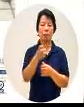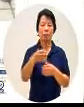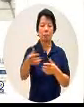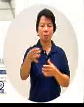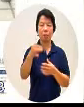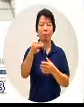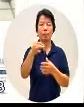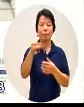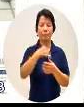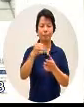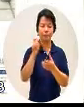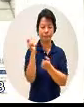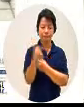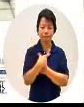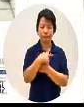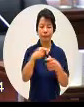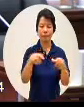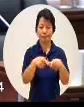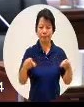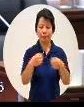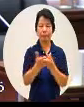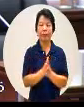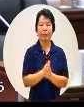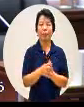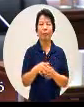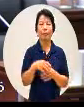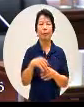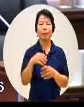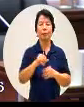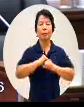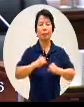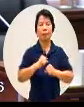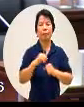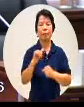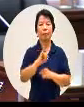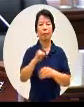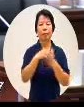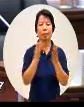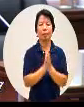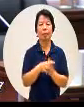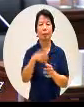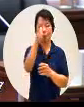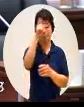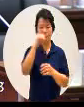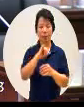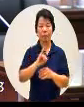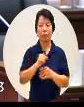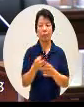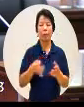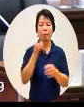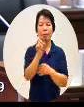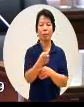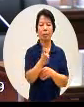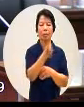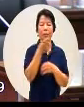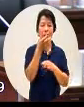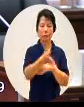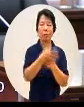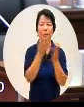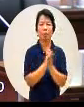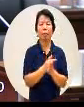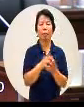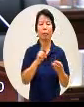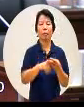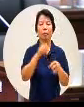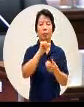也感謝康鈺成議員出十萬黃柏林議員出十萬我代表主辦單位台灣戲劇表